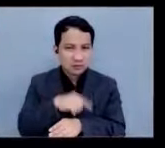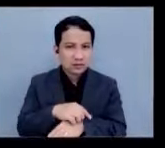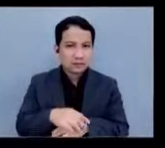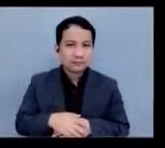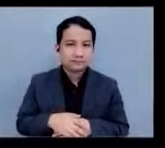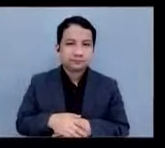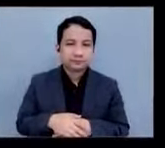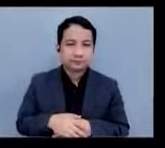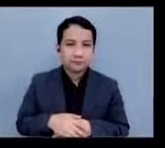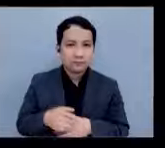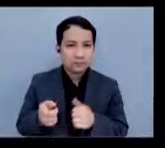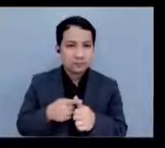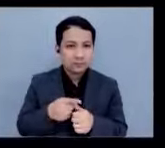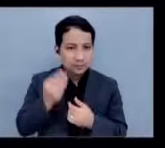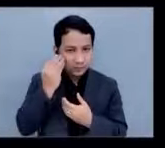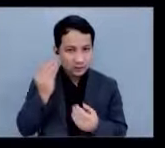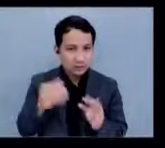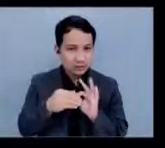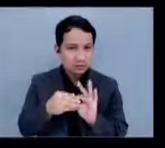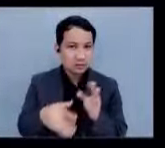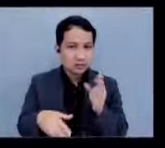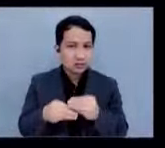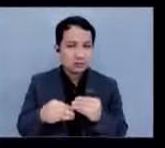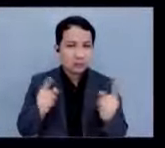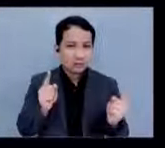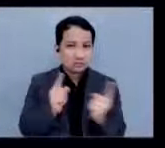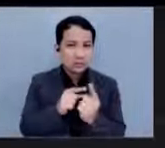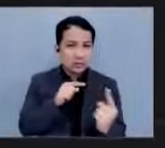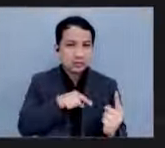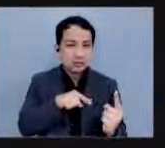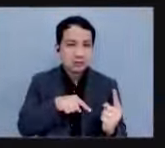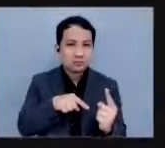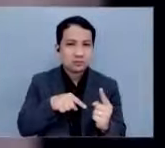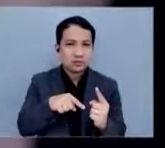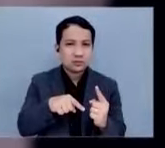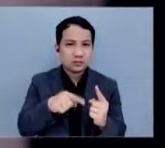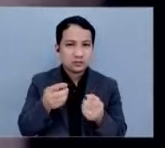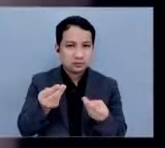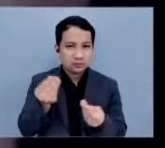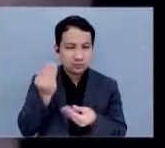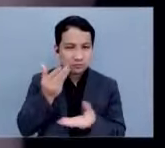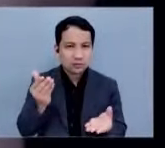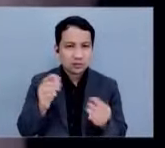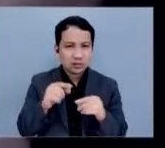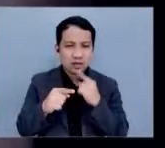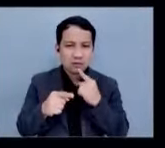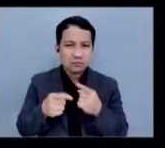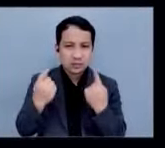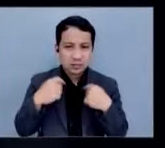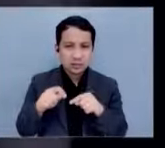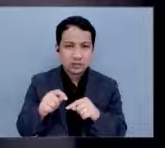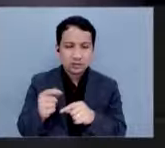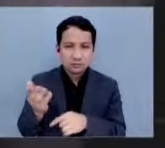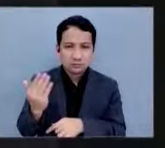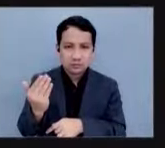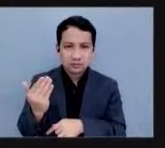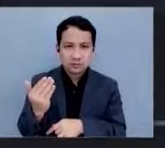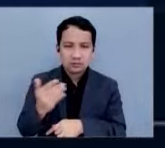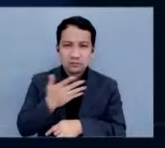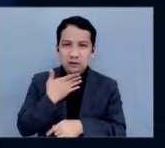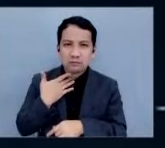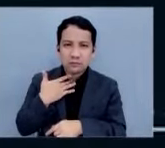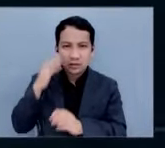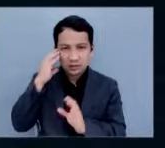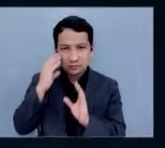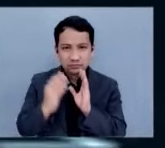Sa unang pasabog ngayong linggo, nakilala namin ang mga biktima ng cybersextortion kung saan ginagamit ang panakot ang mga malalaswang larawan at